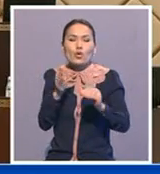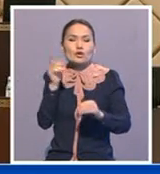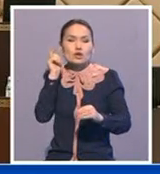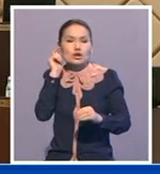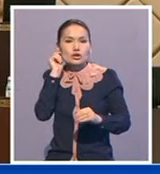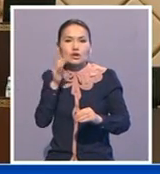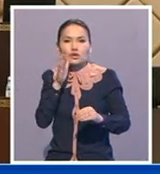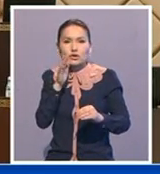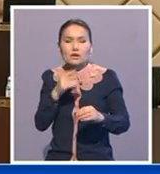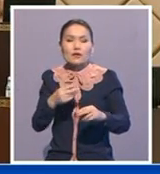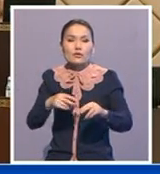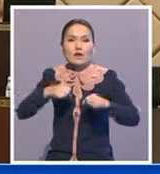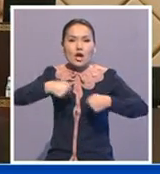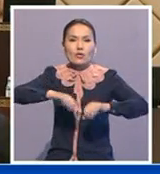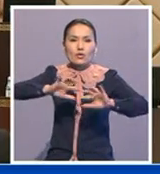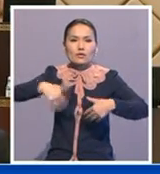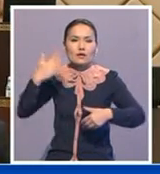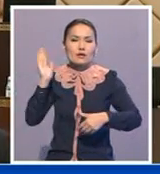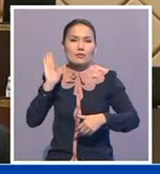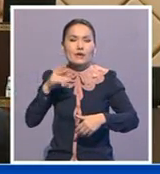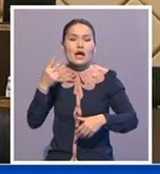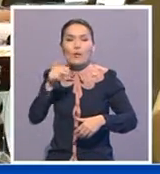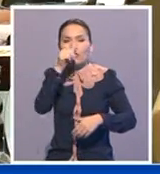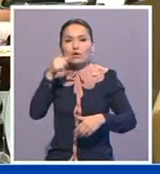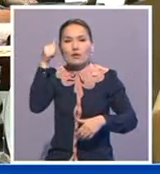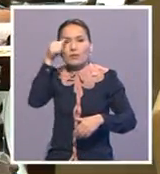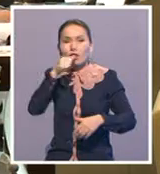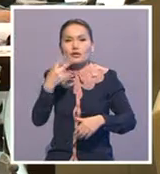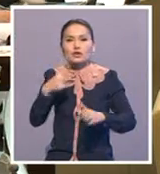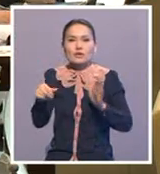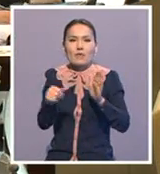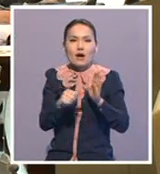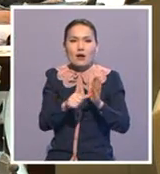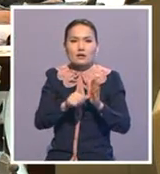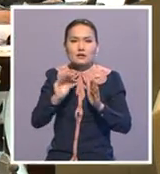өткен жылы елімізде 26 мың жол көлік апаты тіркеліп, оның салдарынан 3 мың адам көз жұмған.